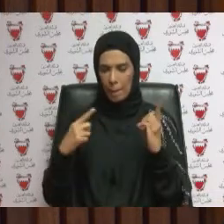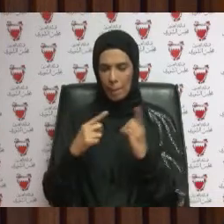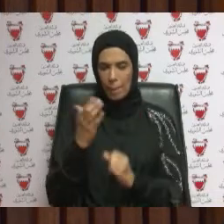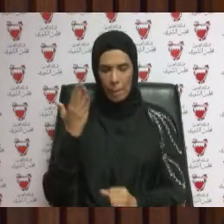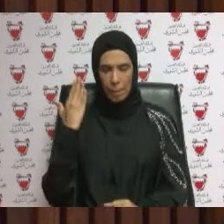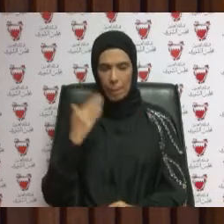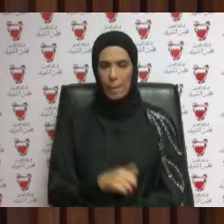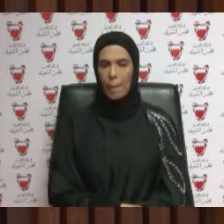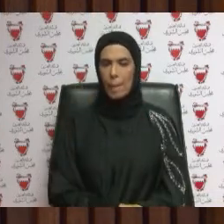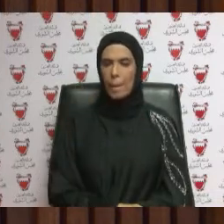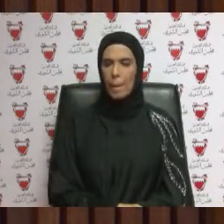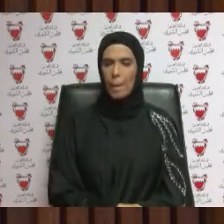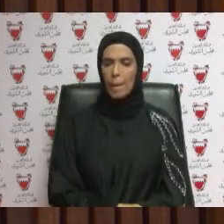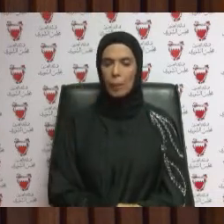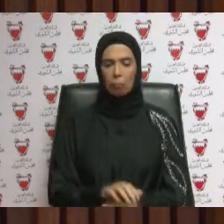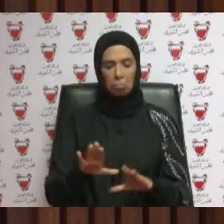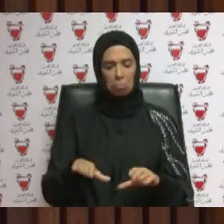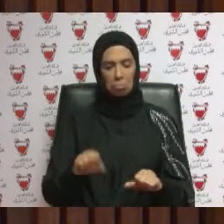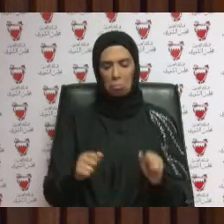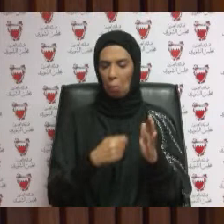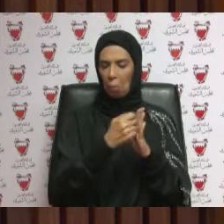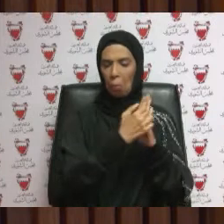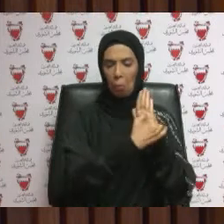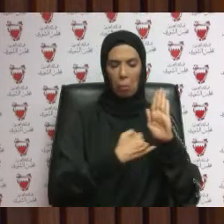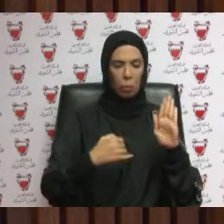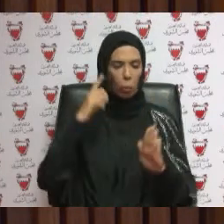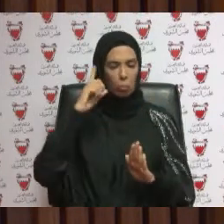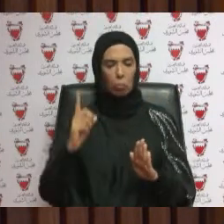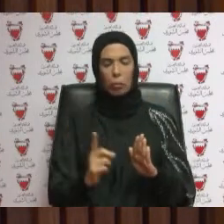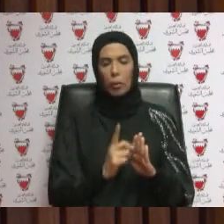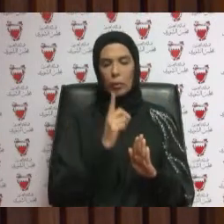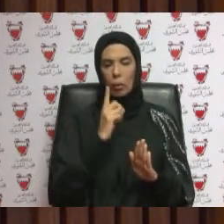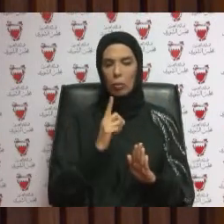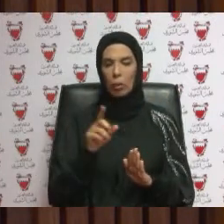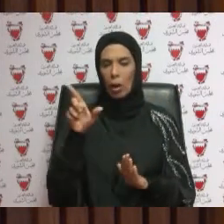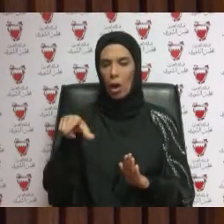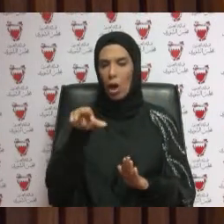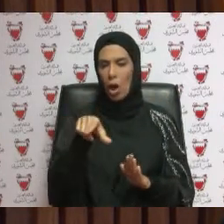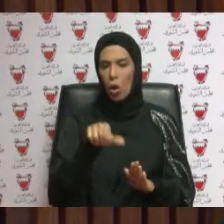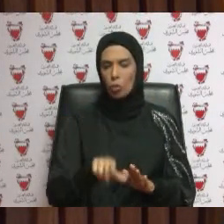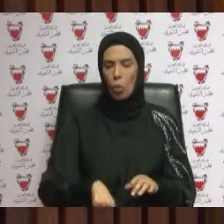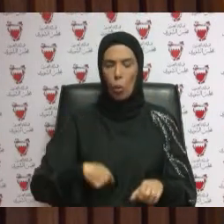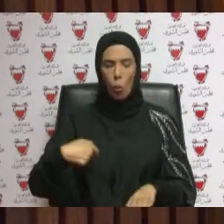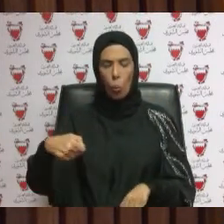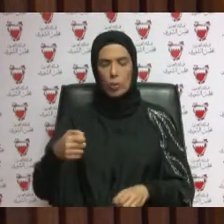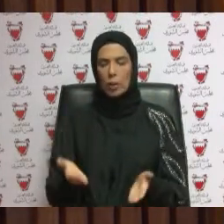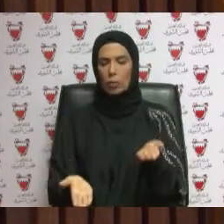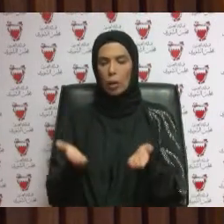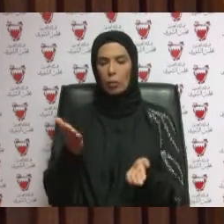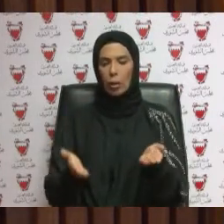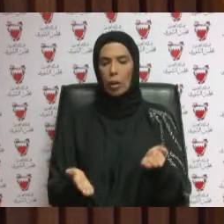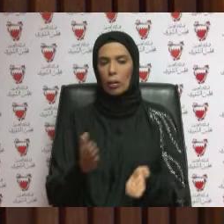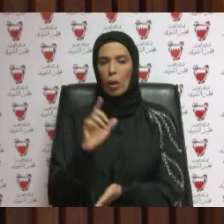السابقين، وأخذت جميع الملاحظات والآراء بعين الاعتبار في وجود ممثلي وزارة العدل والشؤون الإسلامية